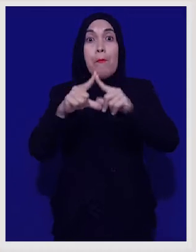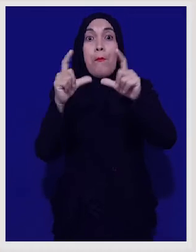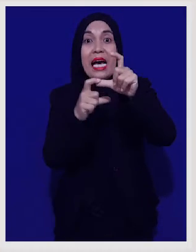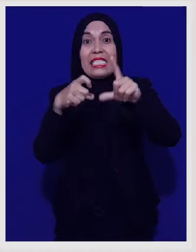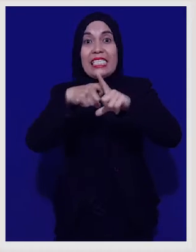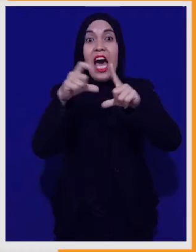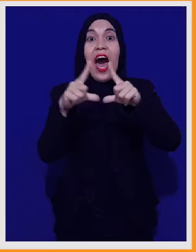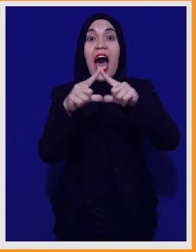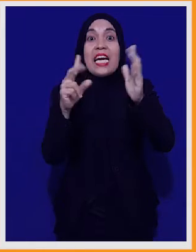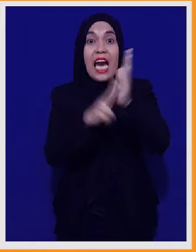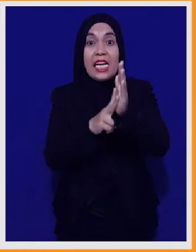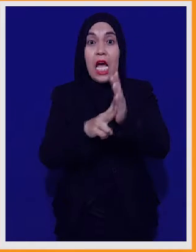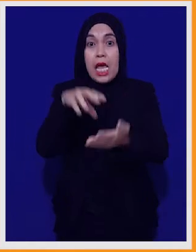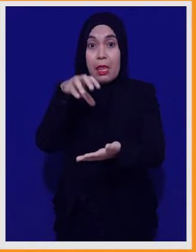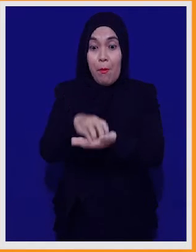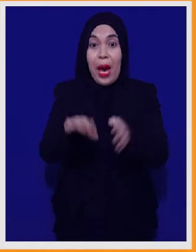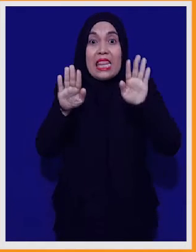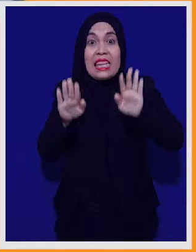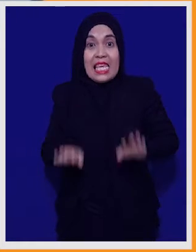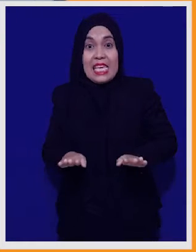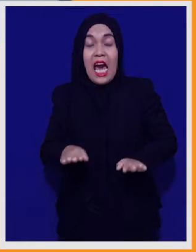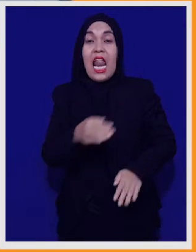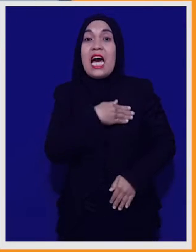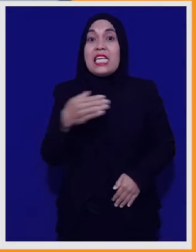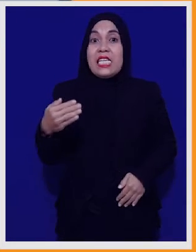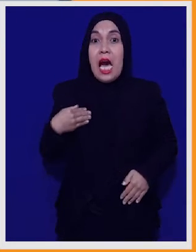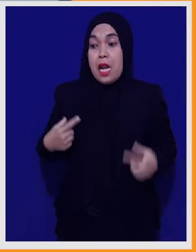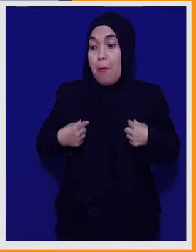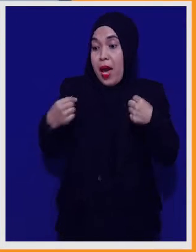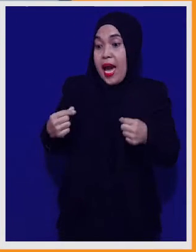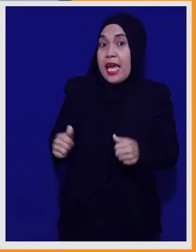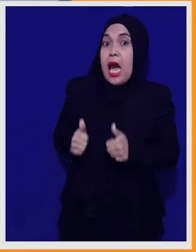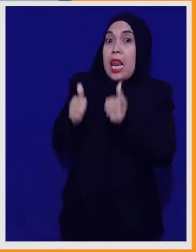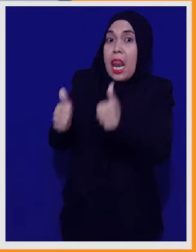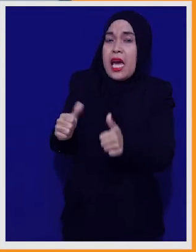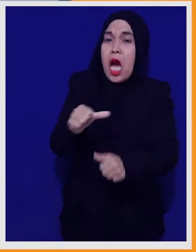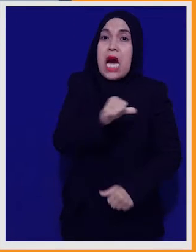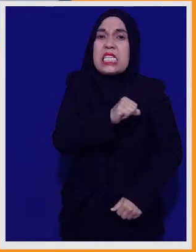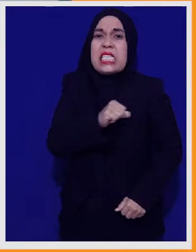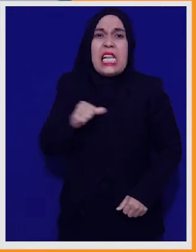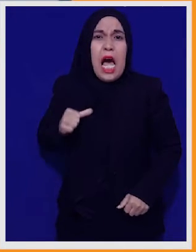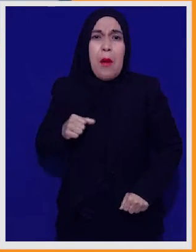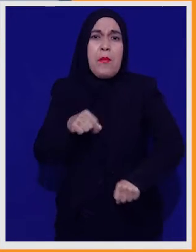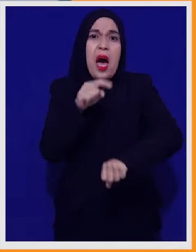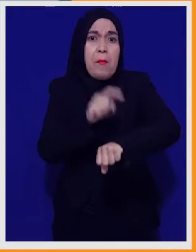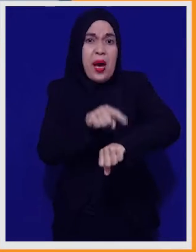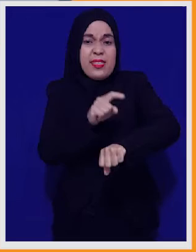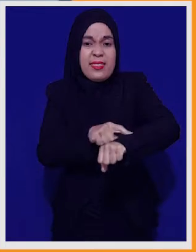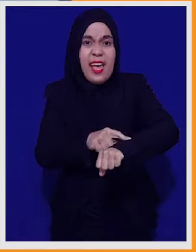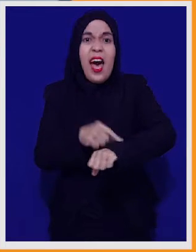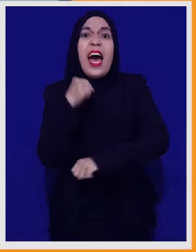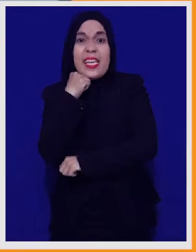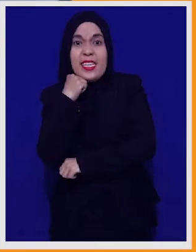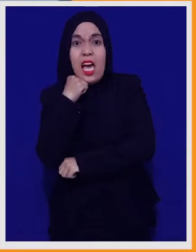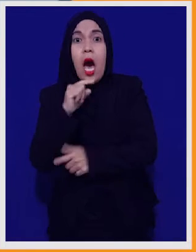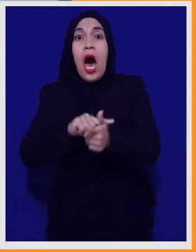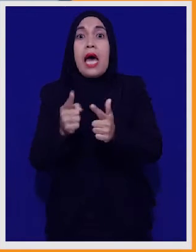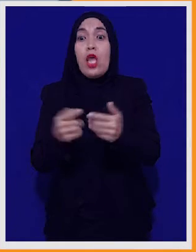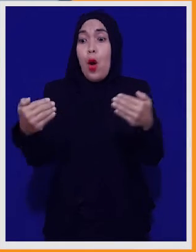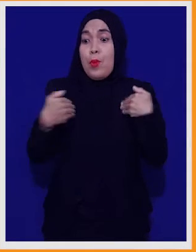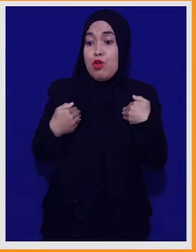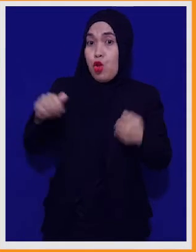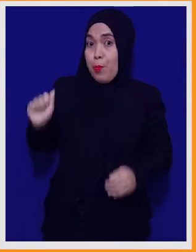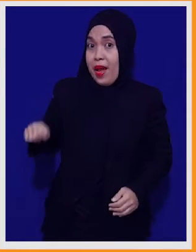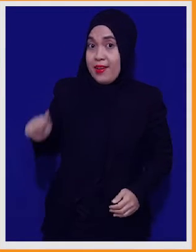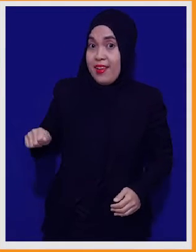Tigo, maskan atau tampe tinggal dan kiswah atau pakaianan layak salamu menjalani masu idah atau